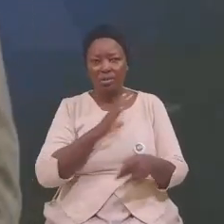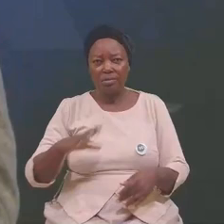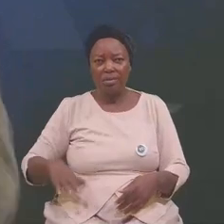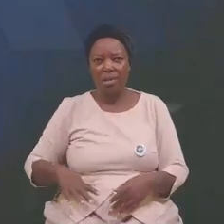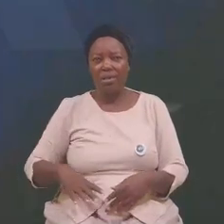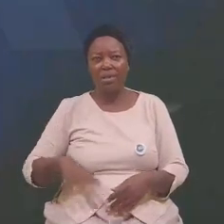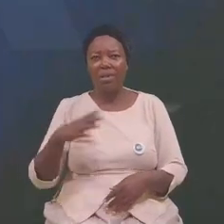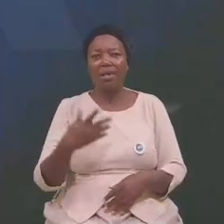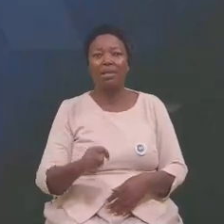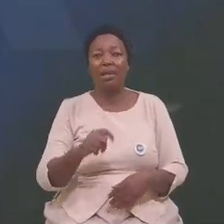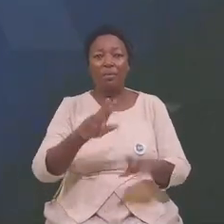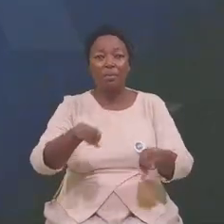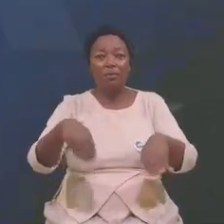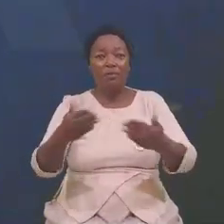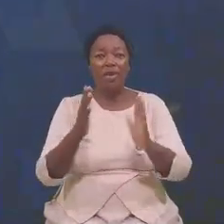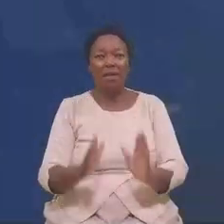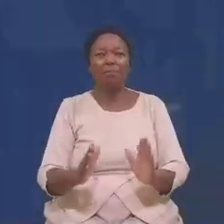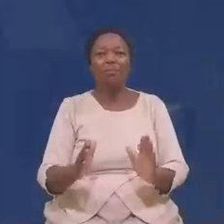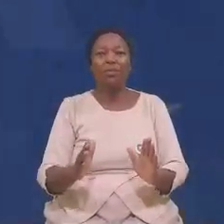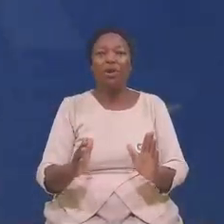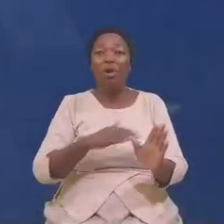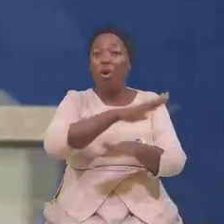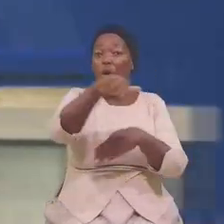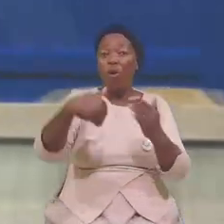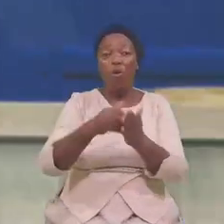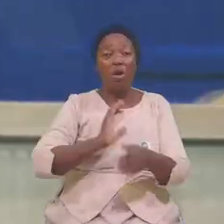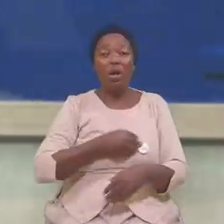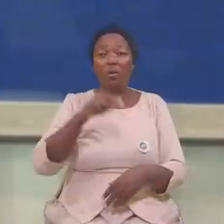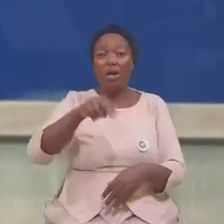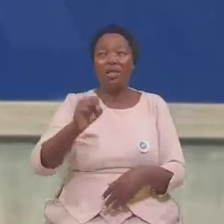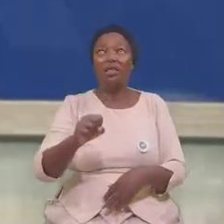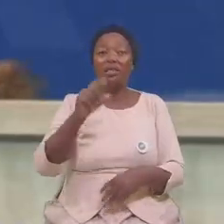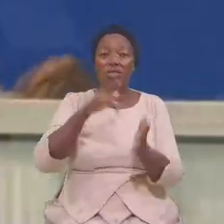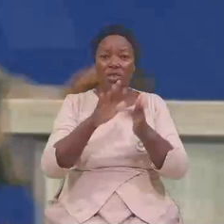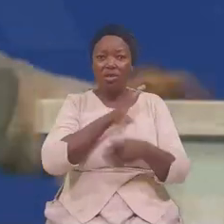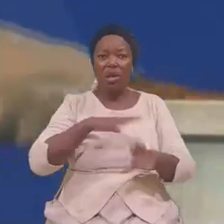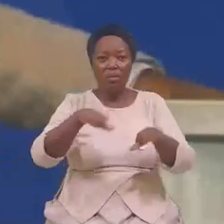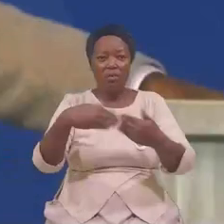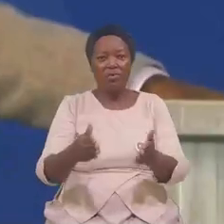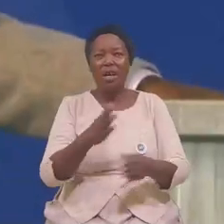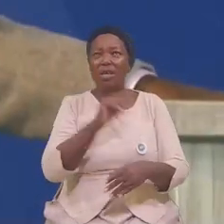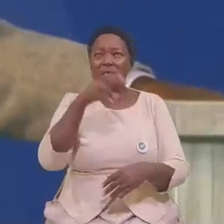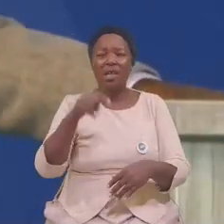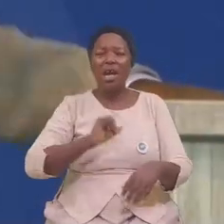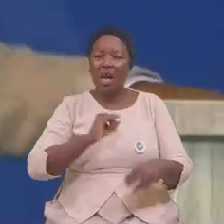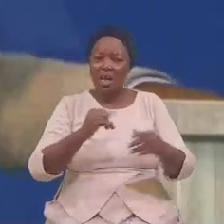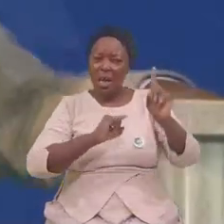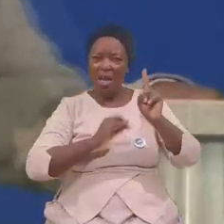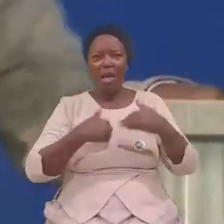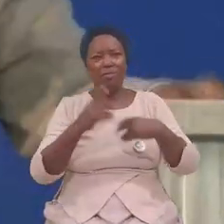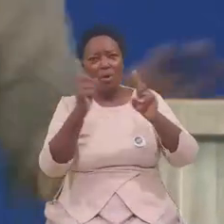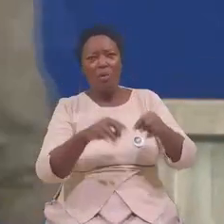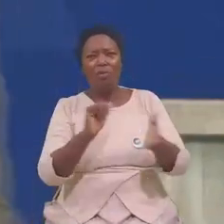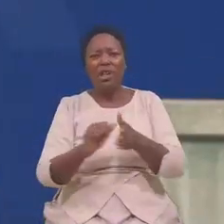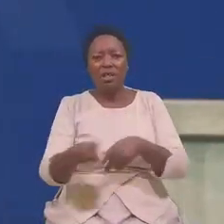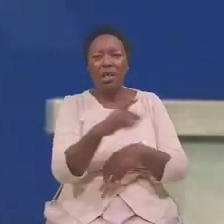le pourvoyeur, tous nos besoins, il pourvoit. Il dit, je suis venu afin qu'ils aient la